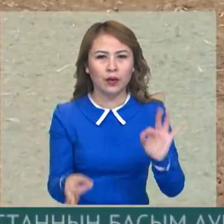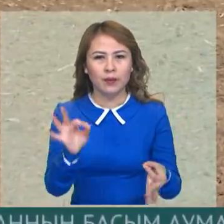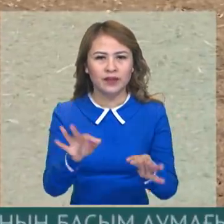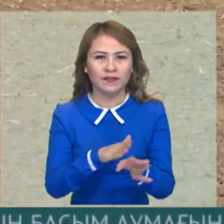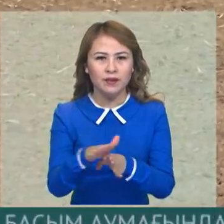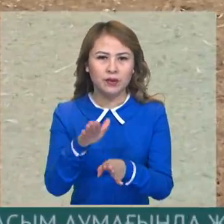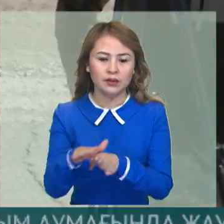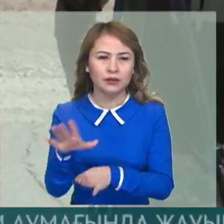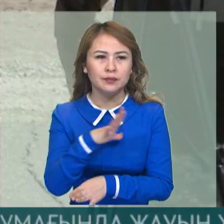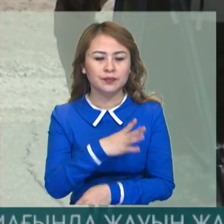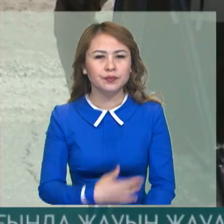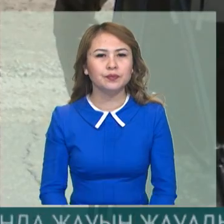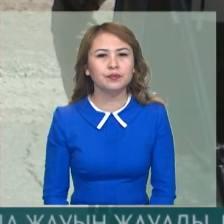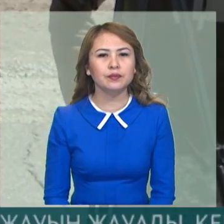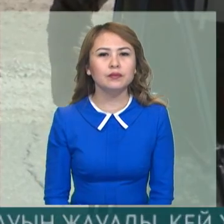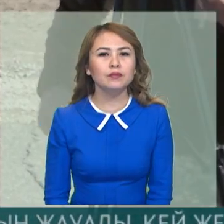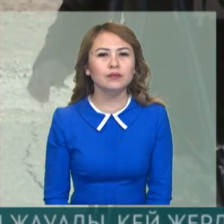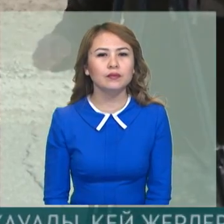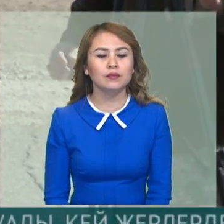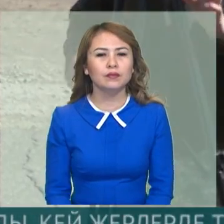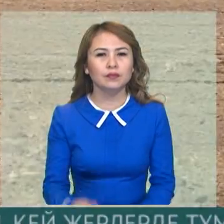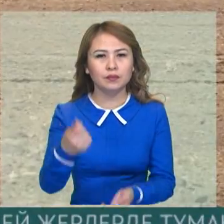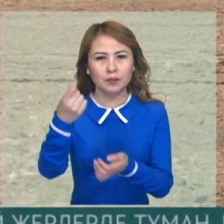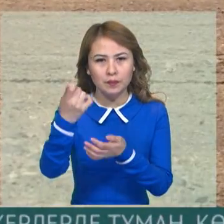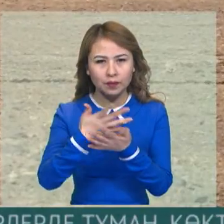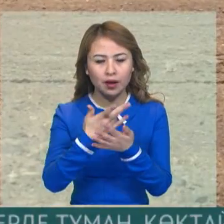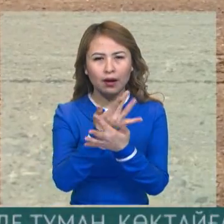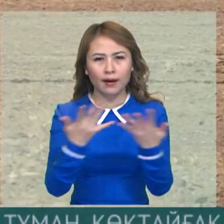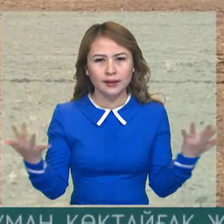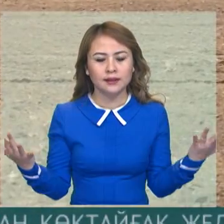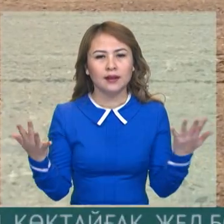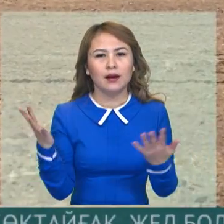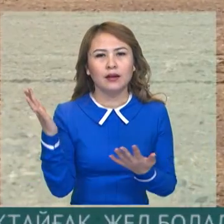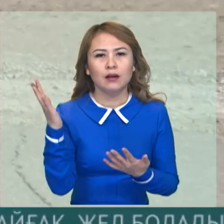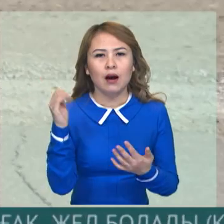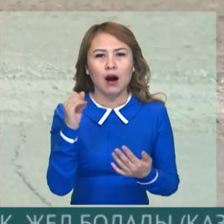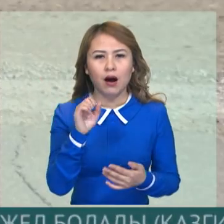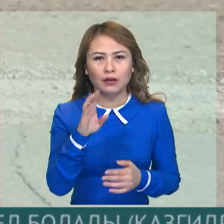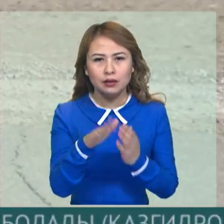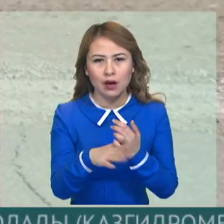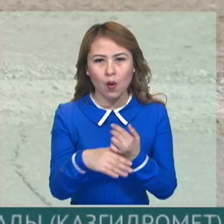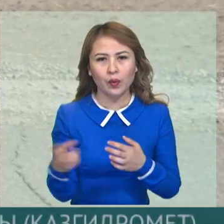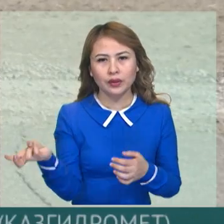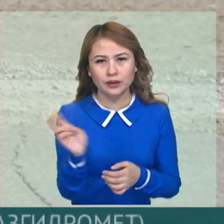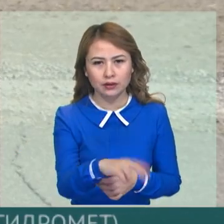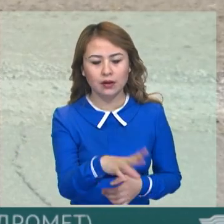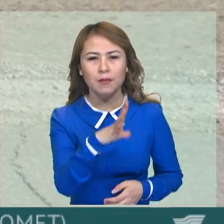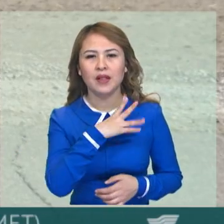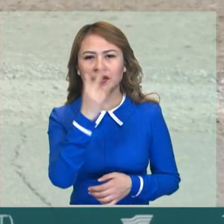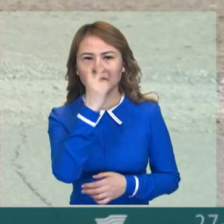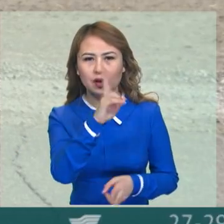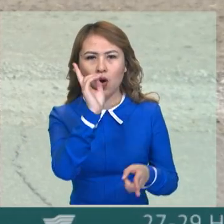де орындалды. 5 түрлі жаттығуларды тексеріп жатырмыз. Бүгін Атыраудан келген құрама аяқтап жатыр тауда